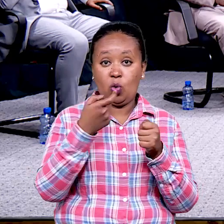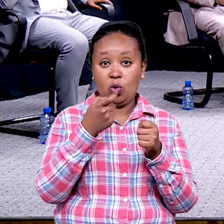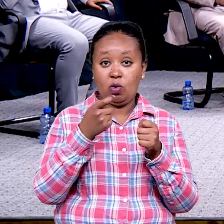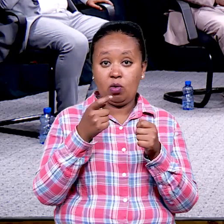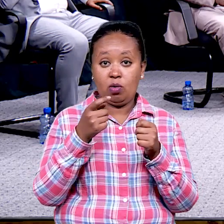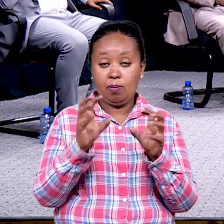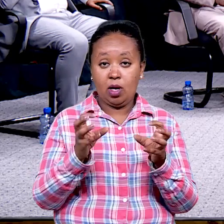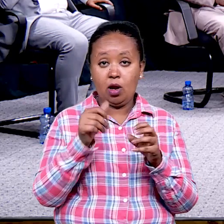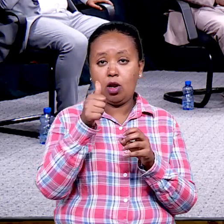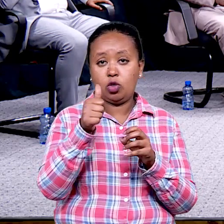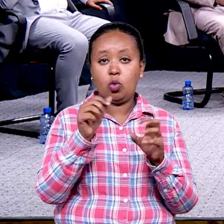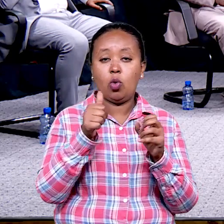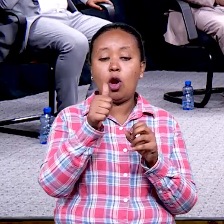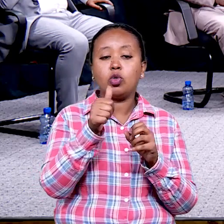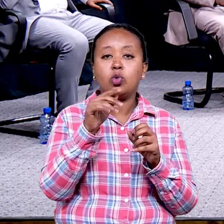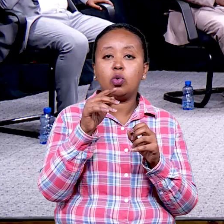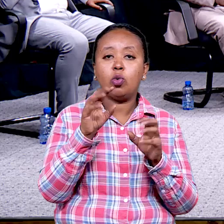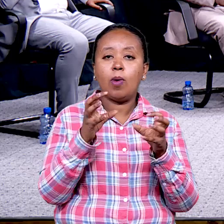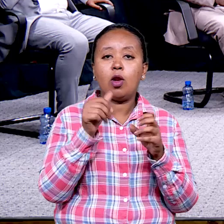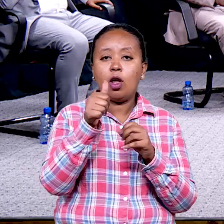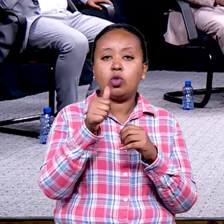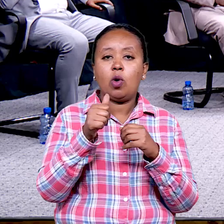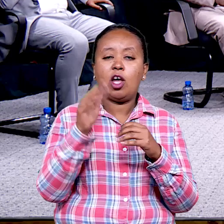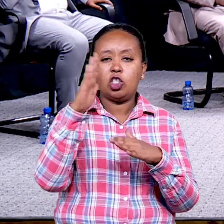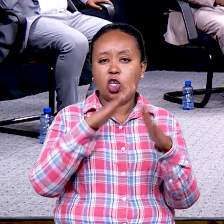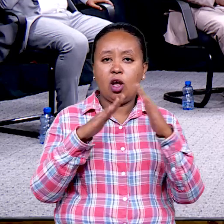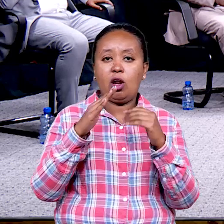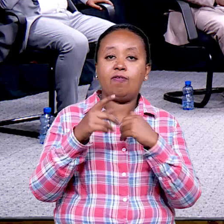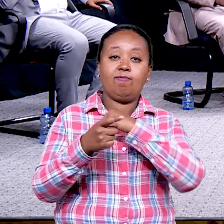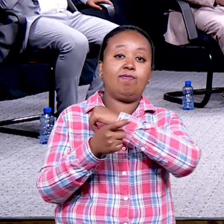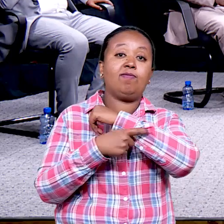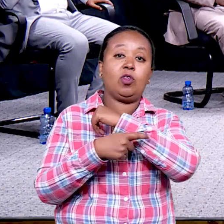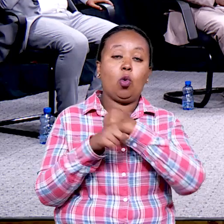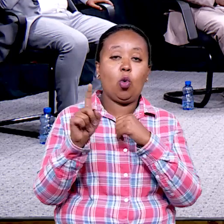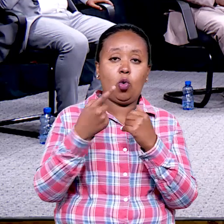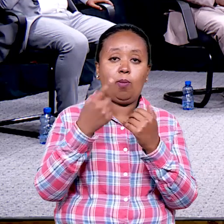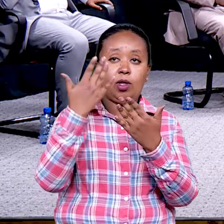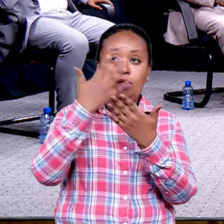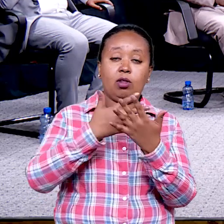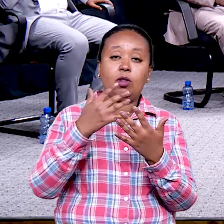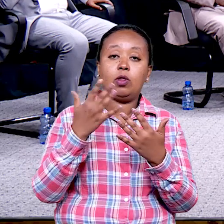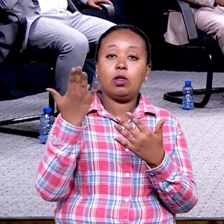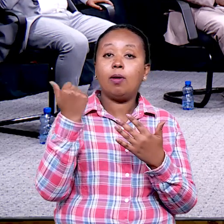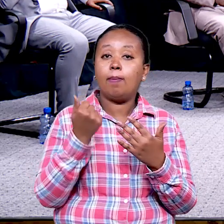ለሚዲያው አስቸጋሪ ጋሬጣ ሆነውበት ቆይተዋል። ምንም ጥያቄ የለውም። ይሄ መገለጫው